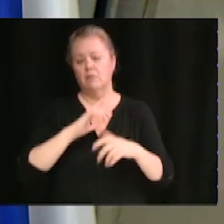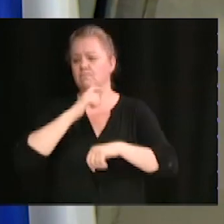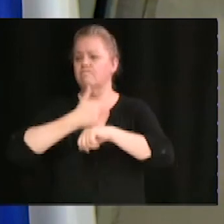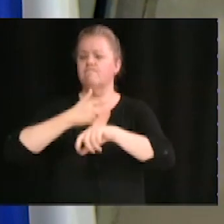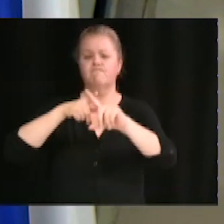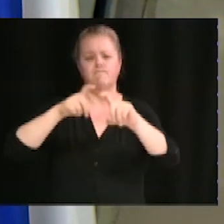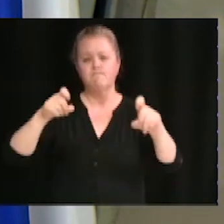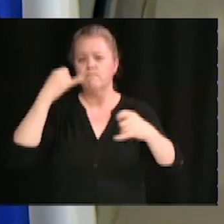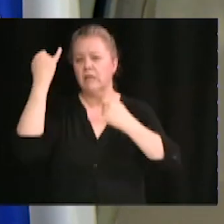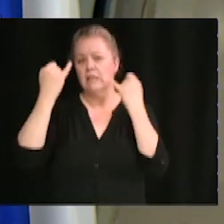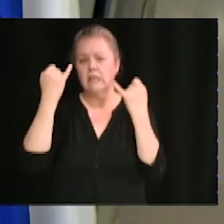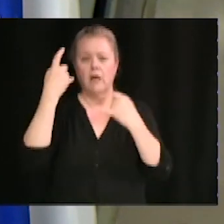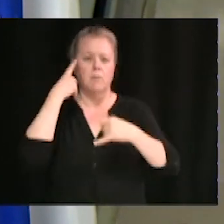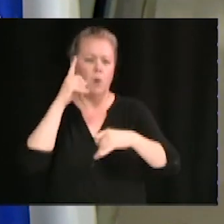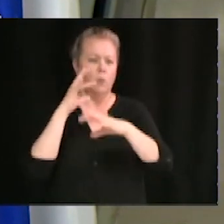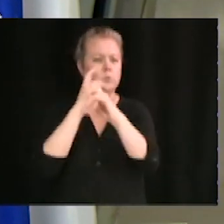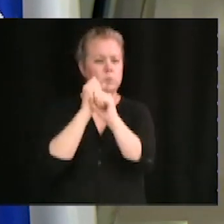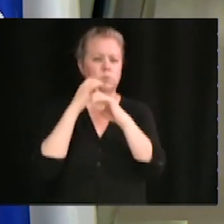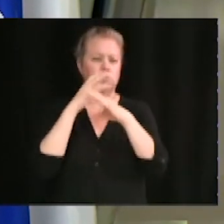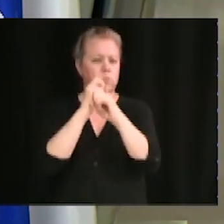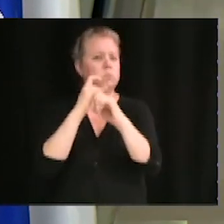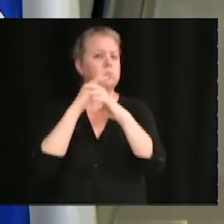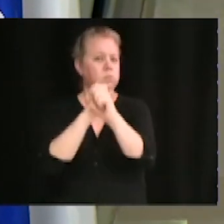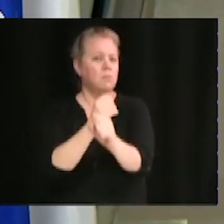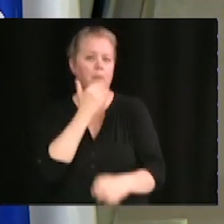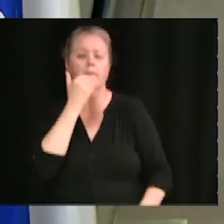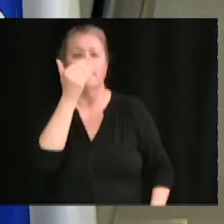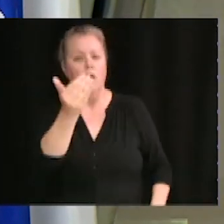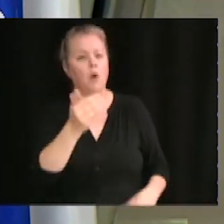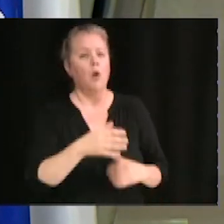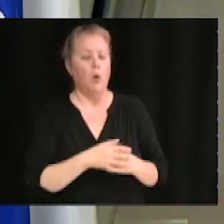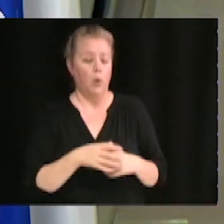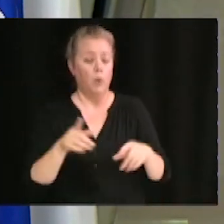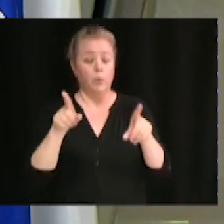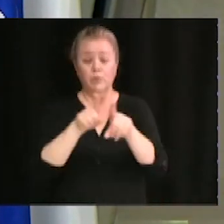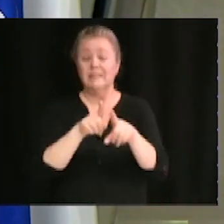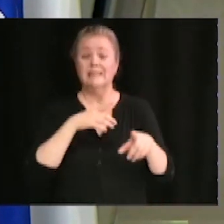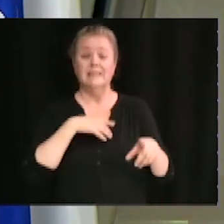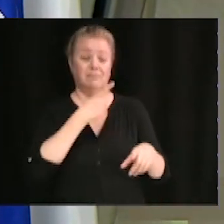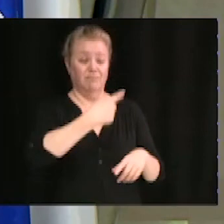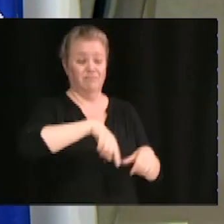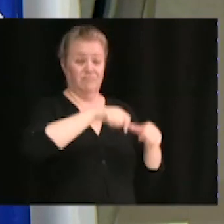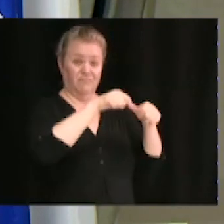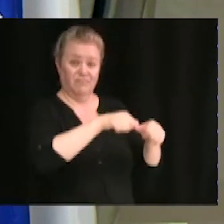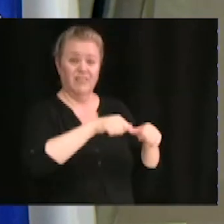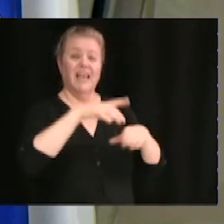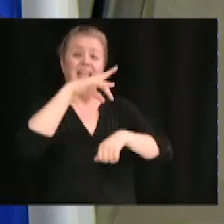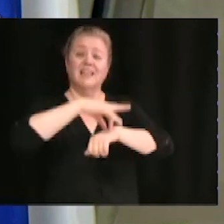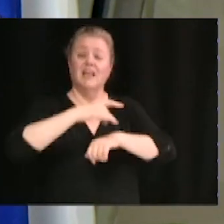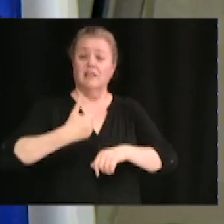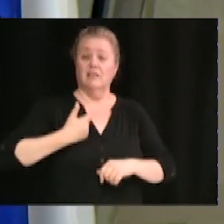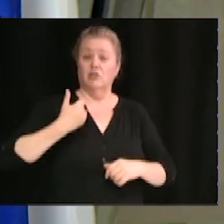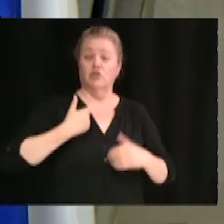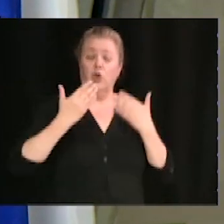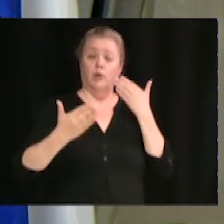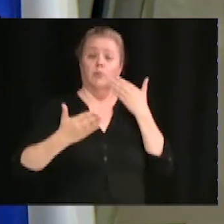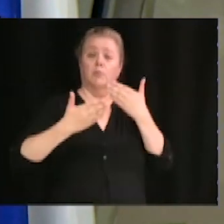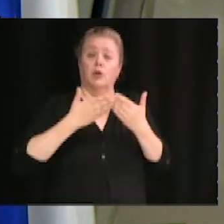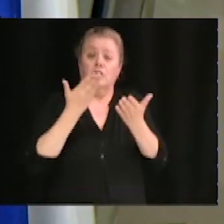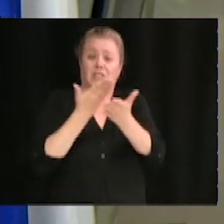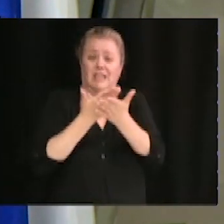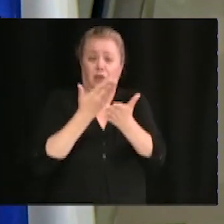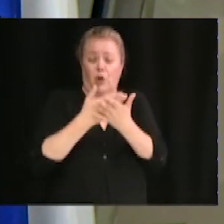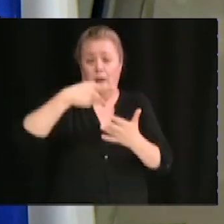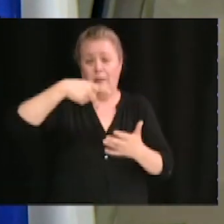évidemment aussi mes concitoyens, les gens du quartier Terre des Jeunes, plus précisément sur la section auprès de l'école P10, pour leur patience,